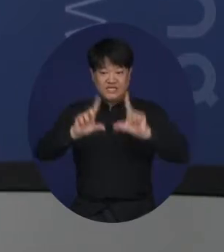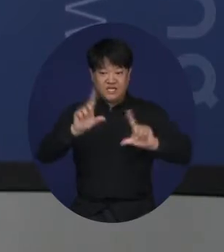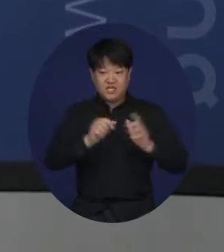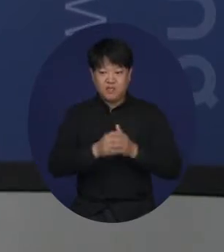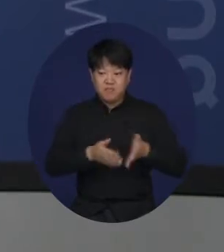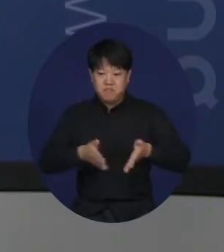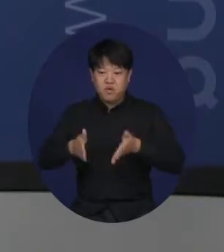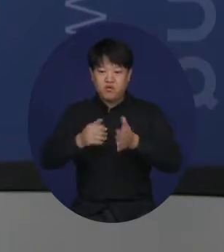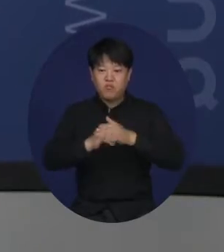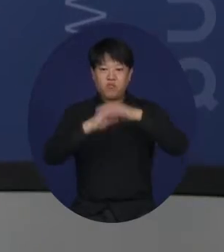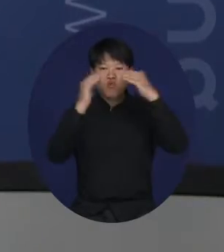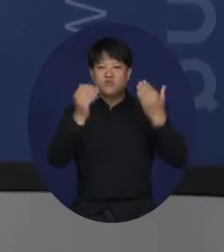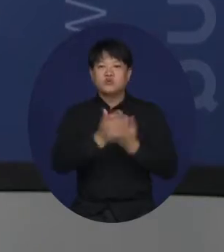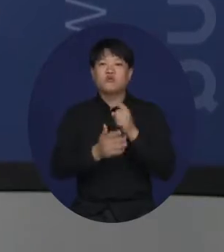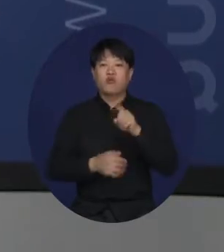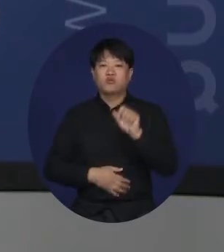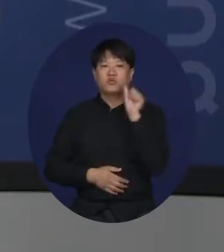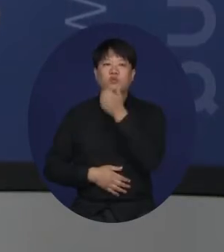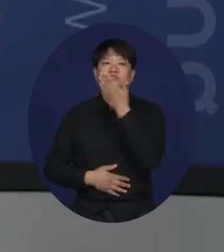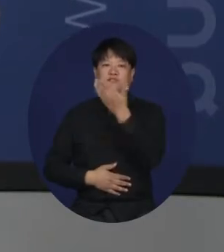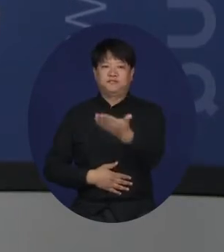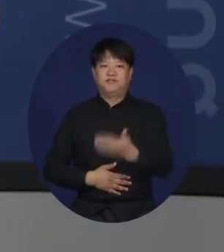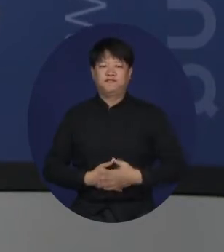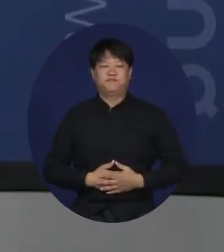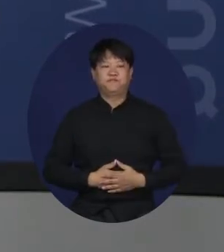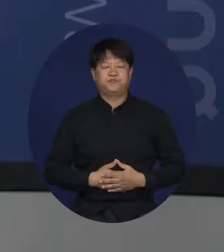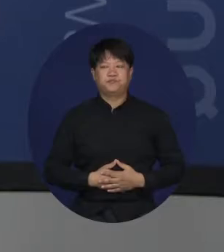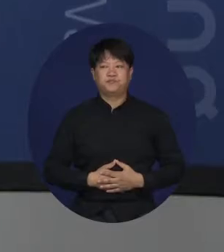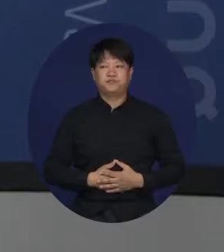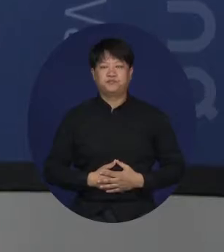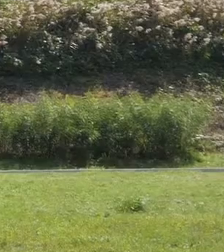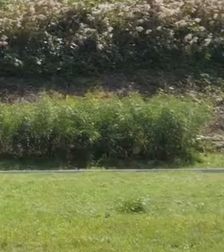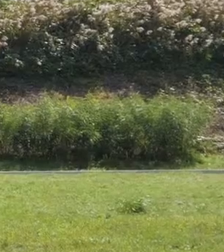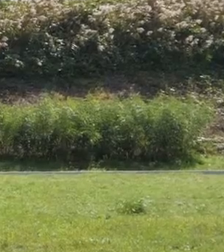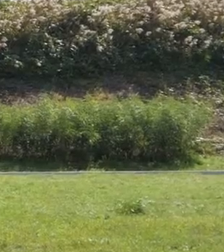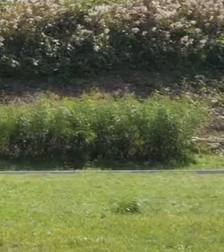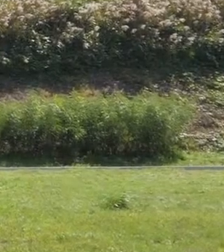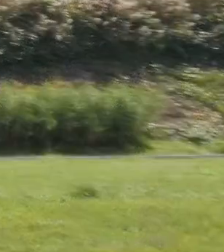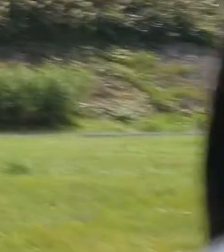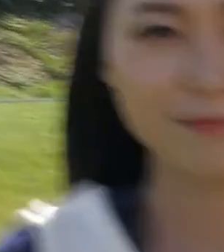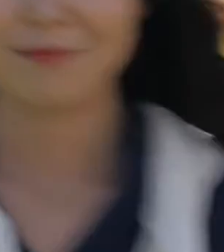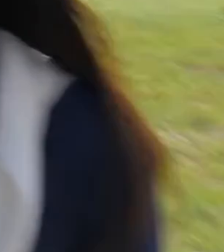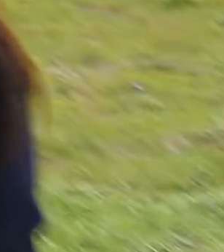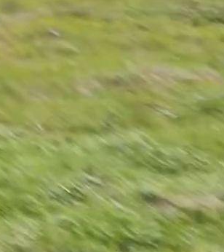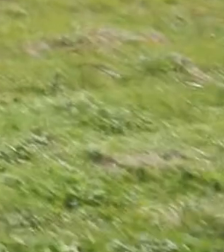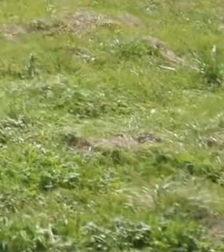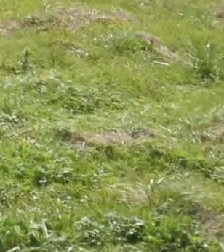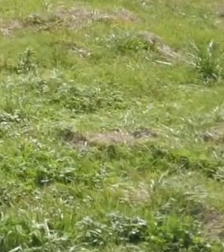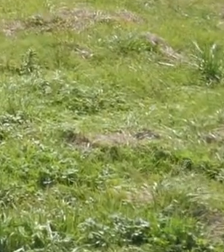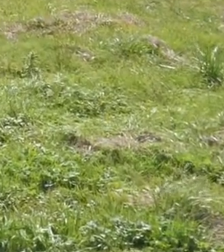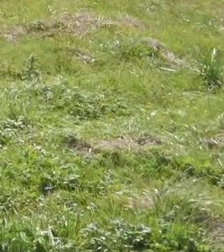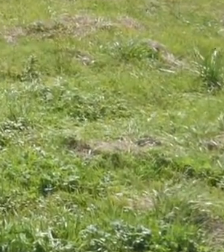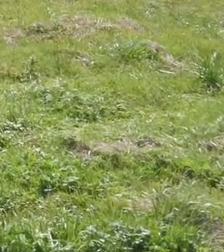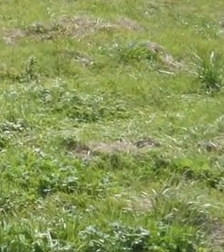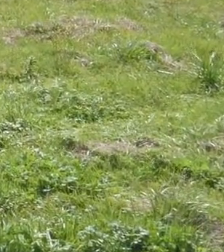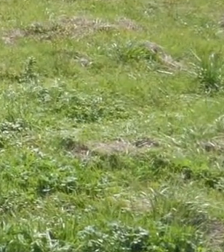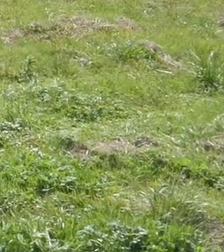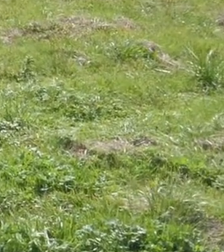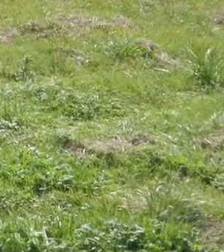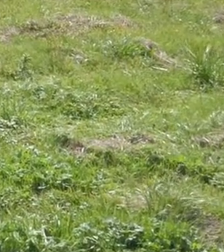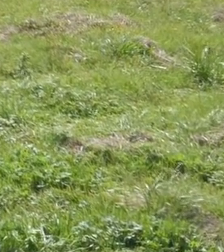생태 탐방로 의 모든 것 포항 포스팅에서 소개해 드립니다 으 으